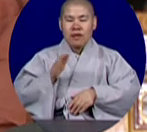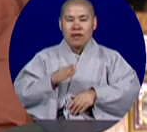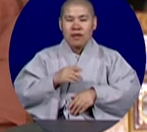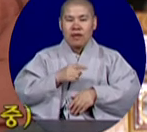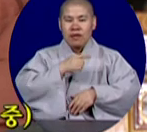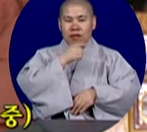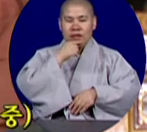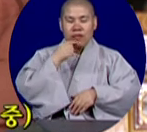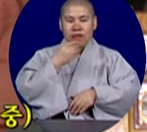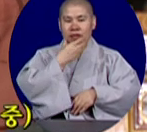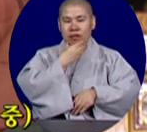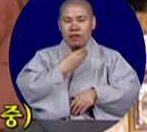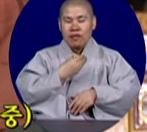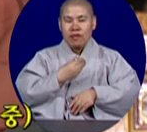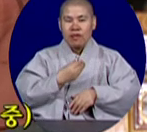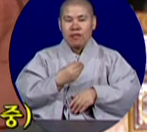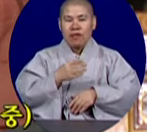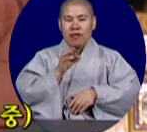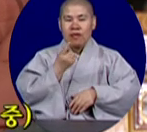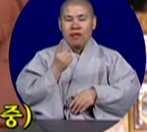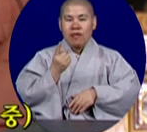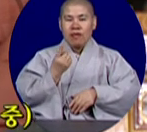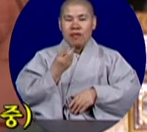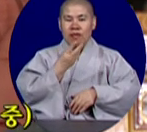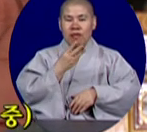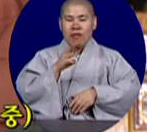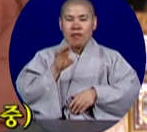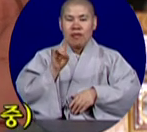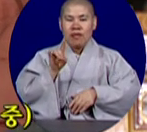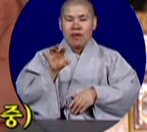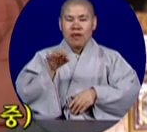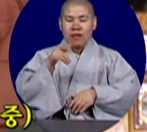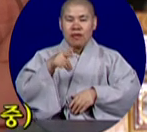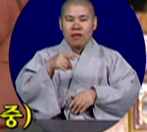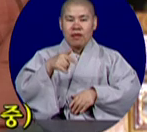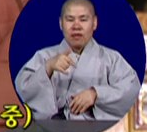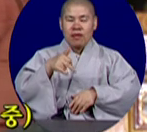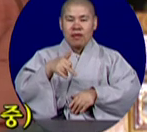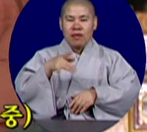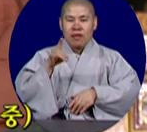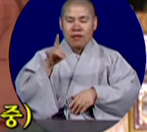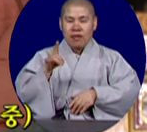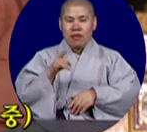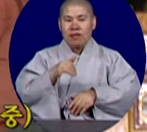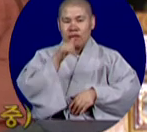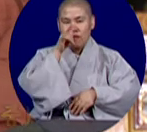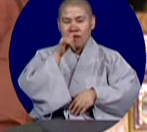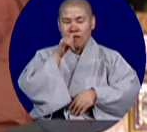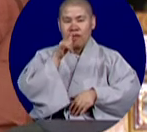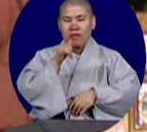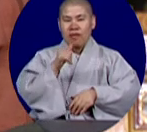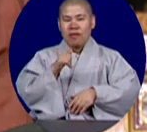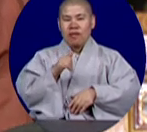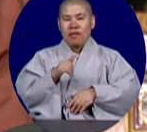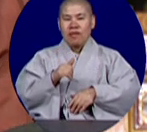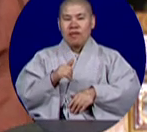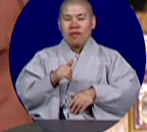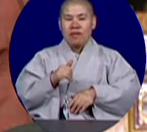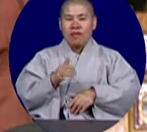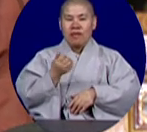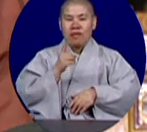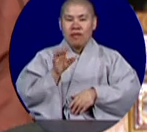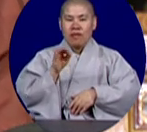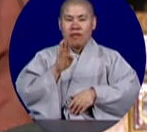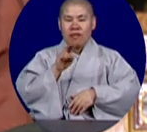붉은 수염에 오랑캐도 있구나. 이렇게 대답을 했어요. 그게 백장 스님 법문. 황벽이